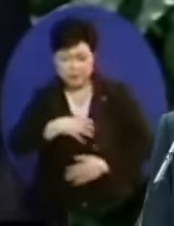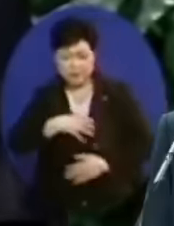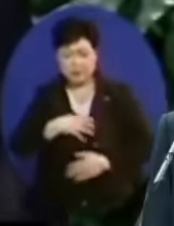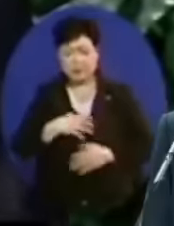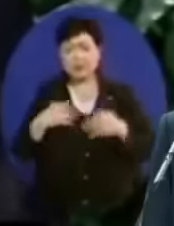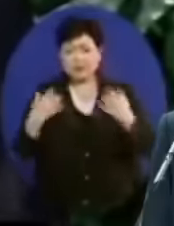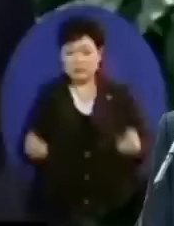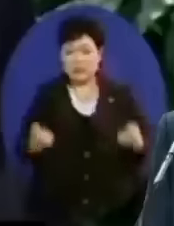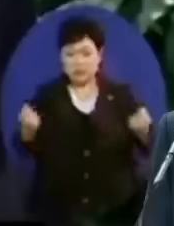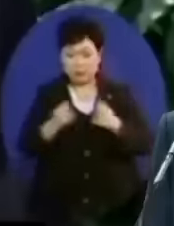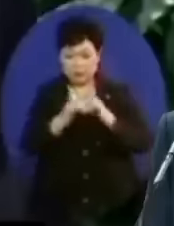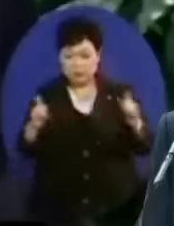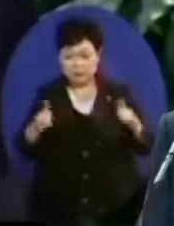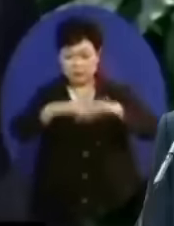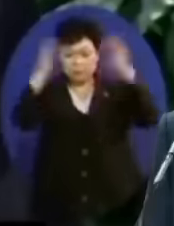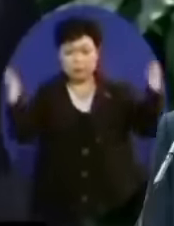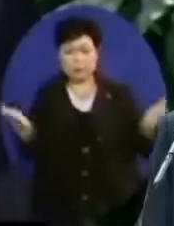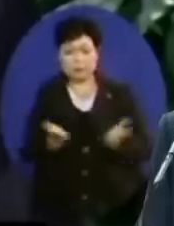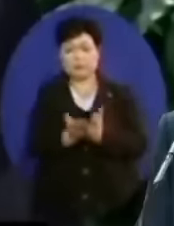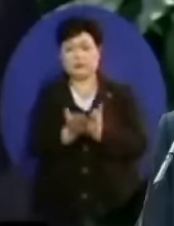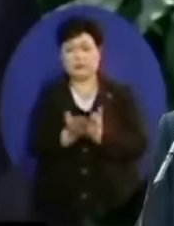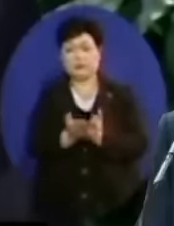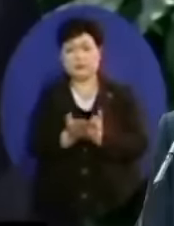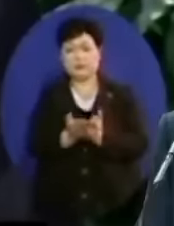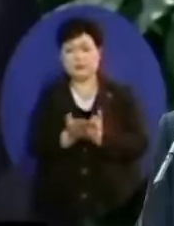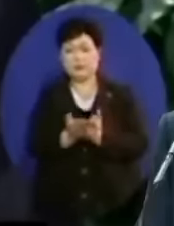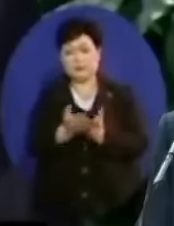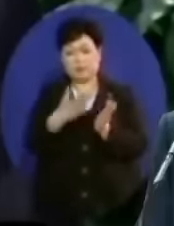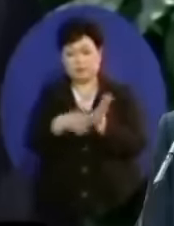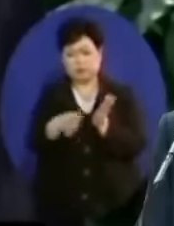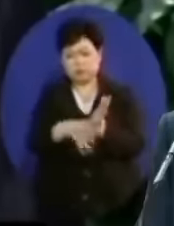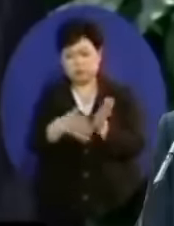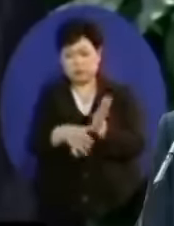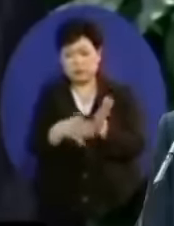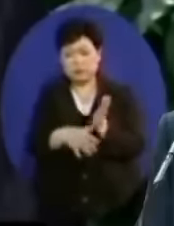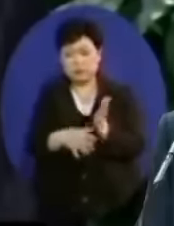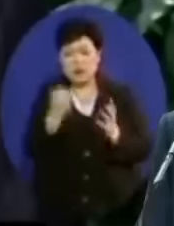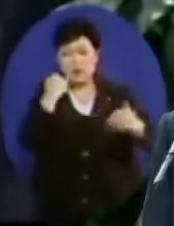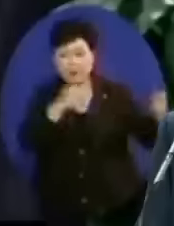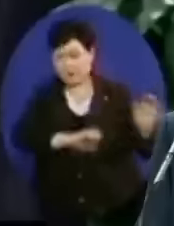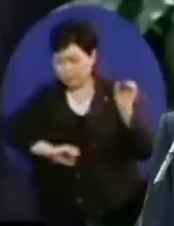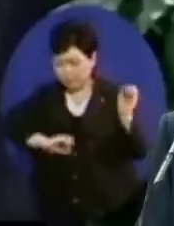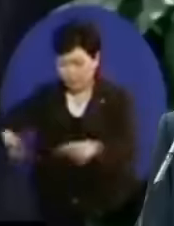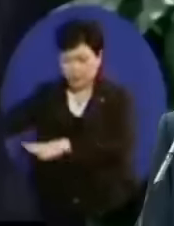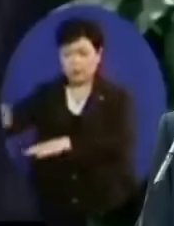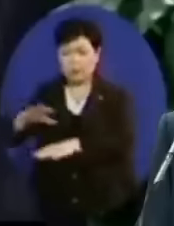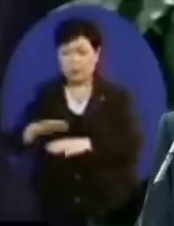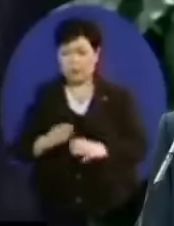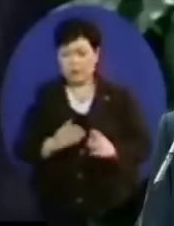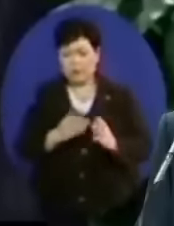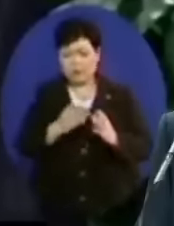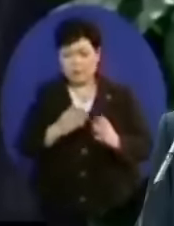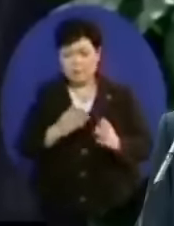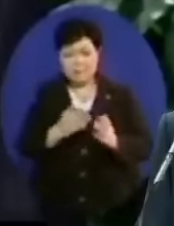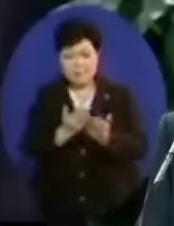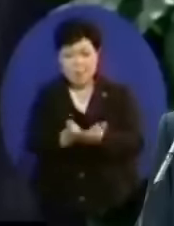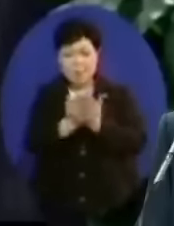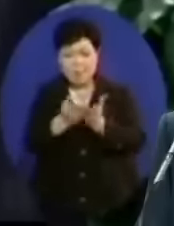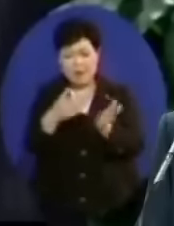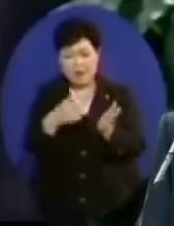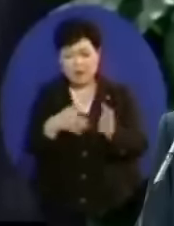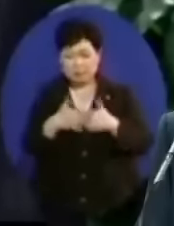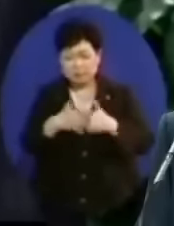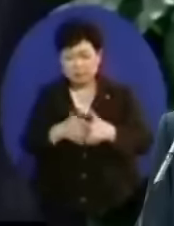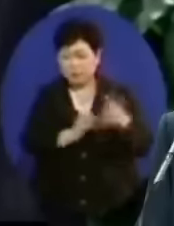모든 화물을 바다에다 던지고 배의 기구도 던지고 하는데